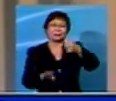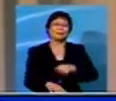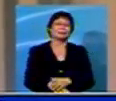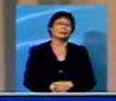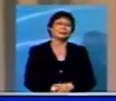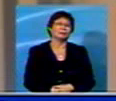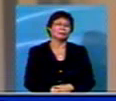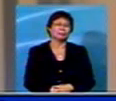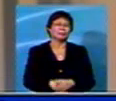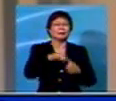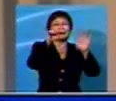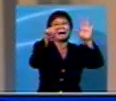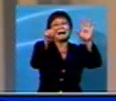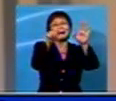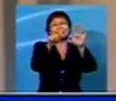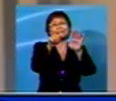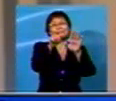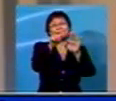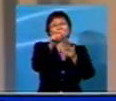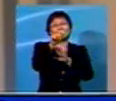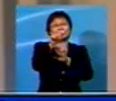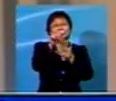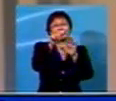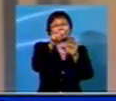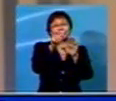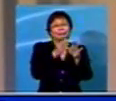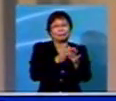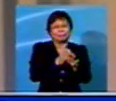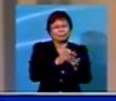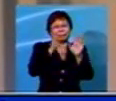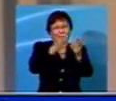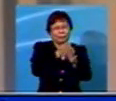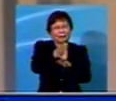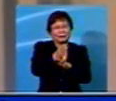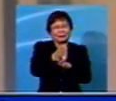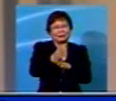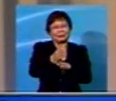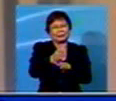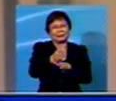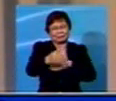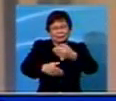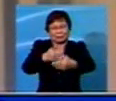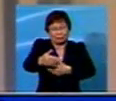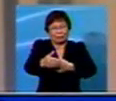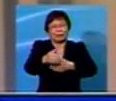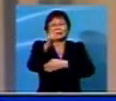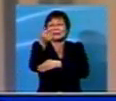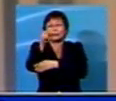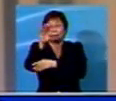enam bidang keberhasilan utama untuk tnb ini mampu